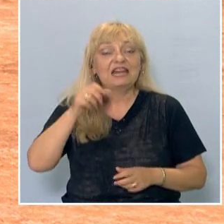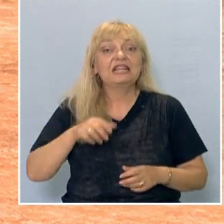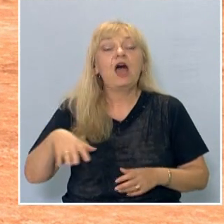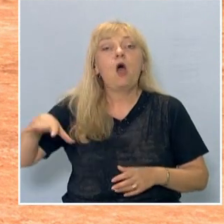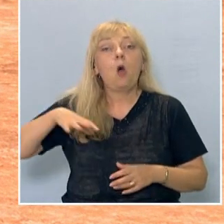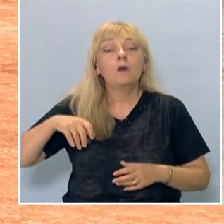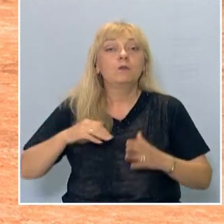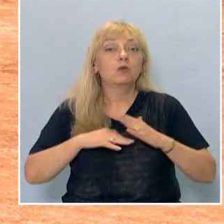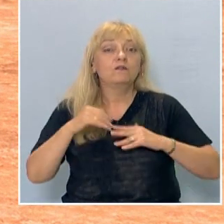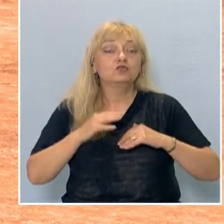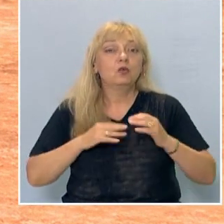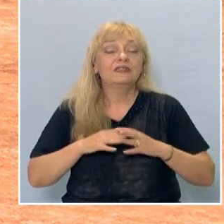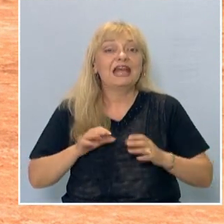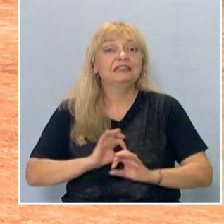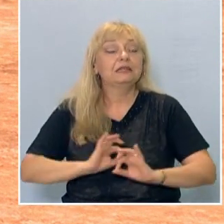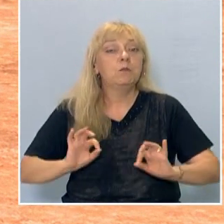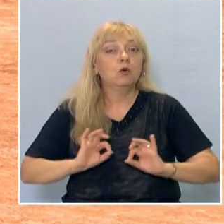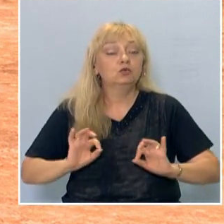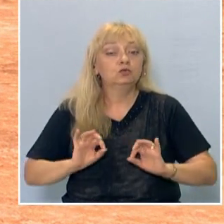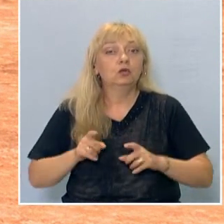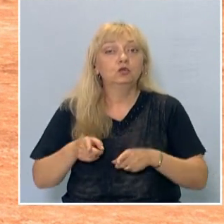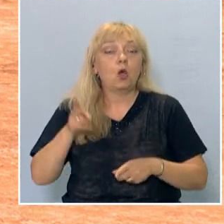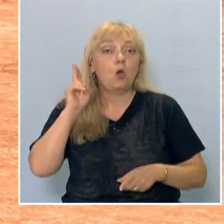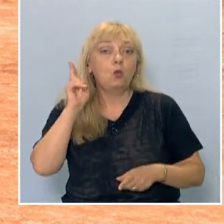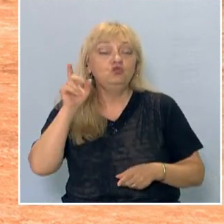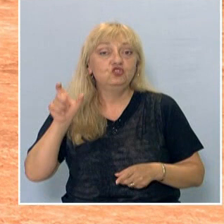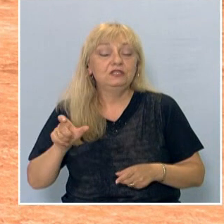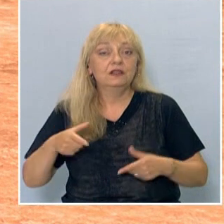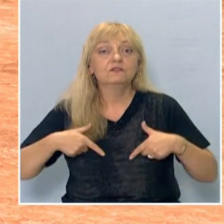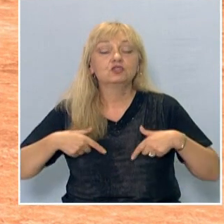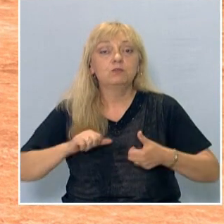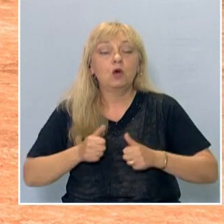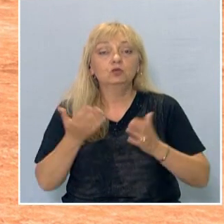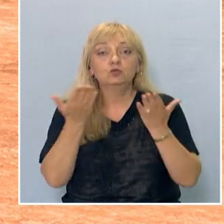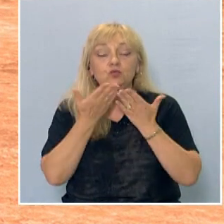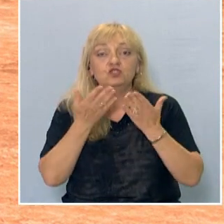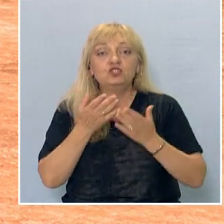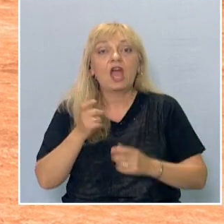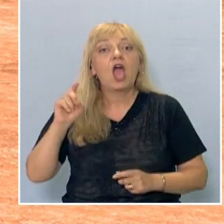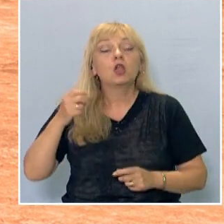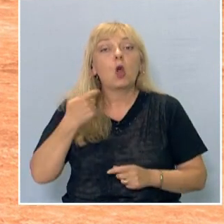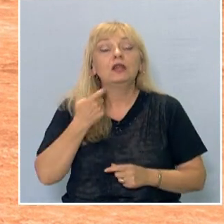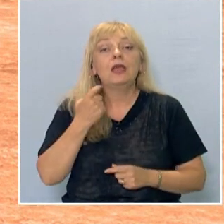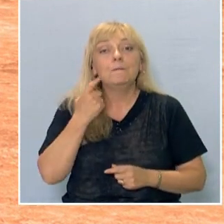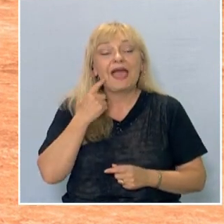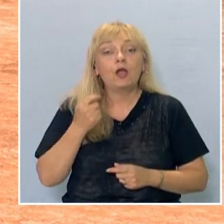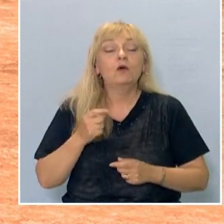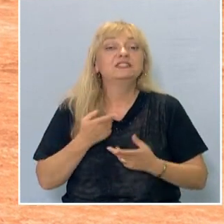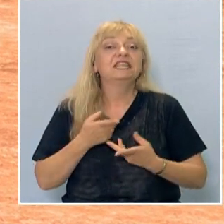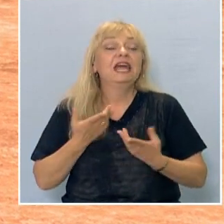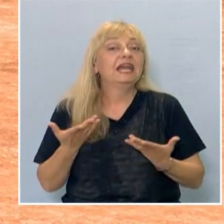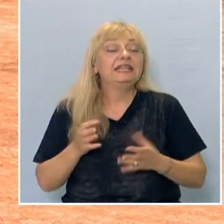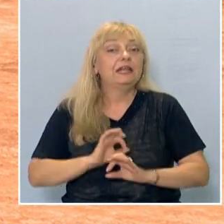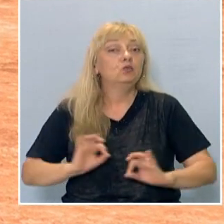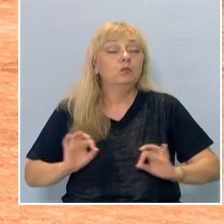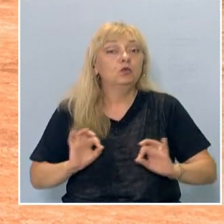на професионалната подготовка. Той е учител в спортното училище Георги Бенковски, където подготвя учениците